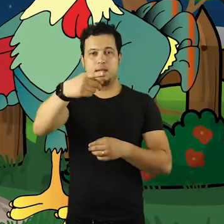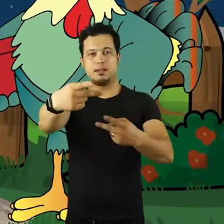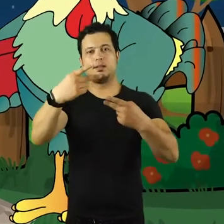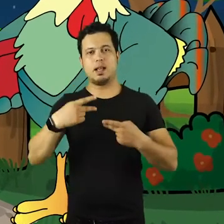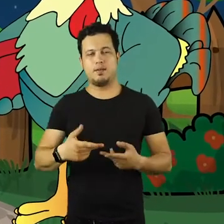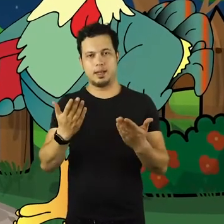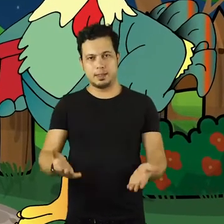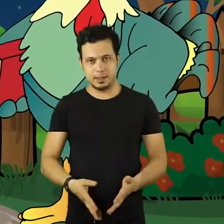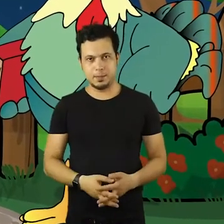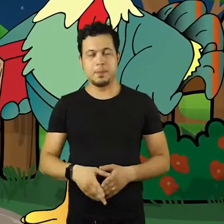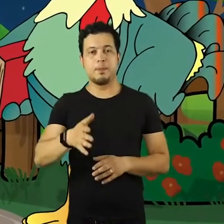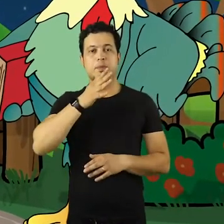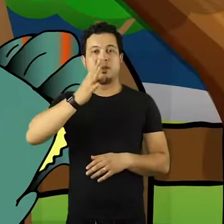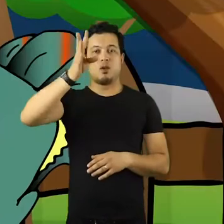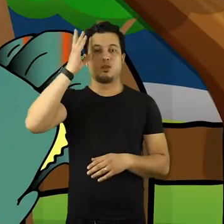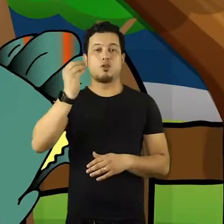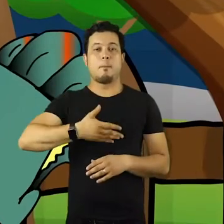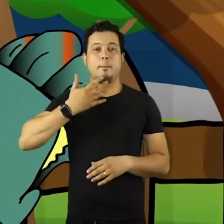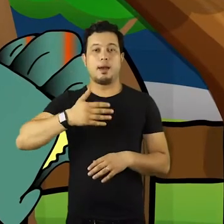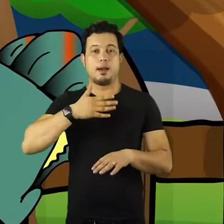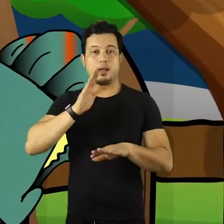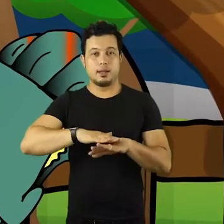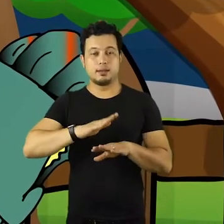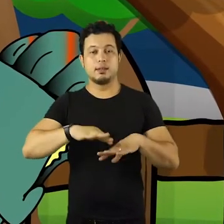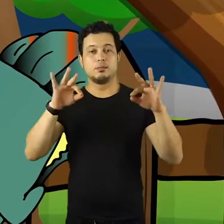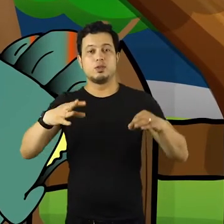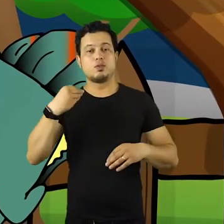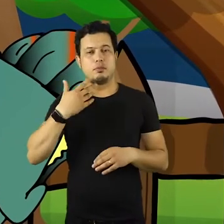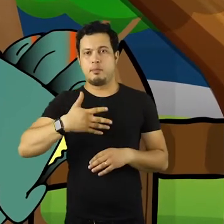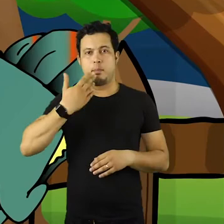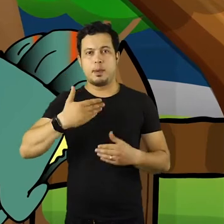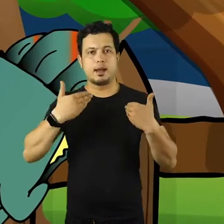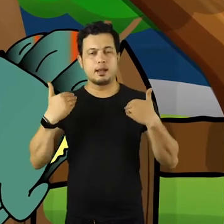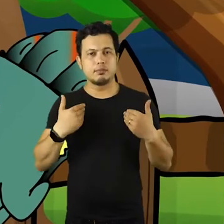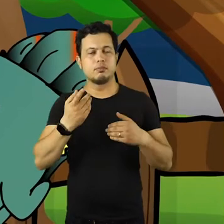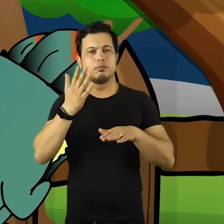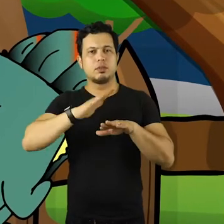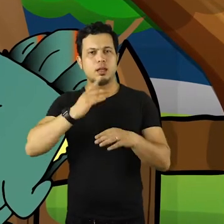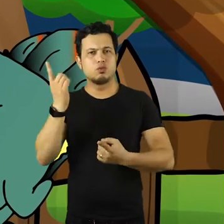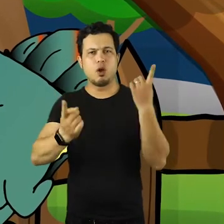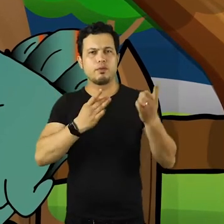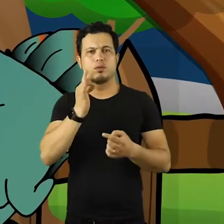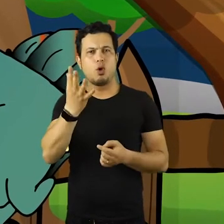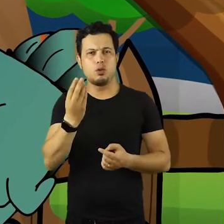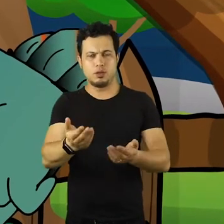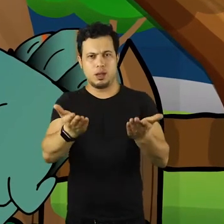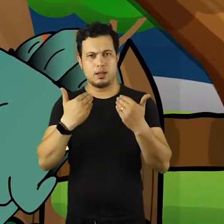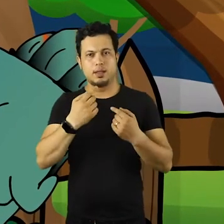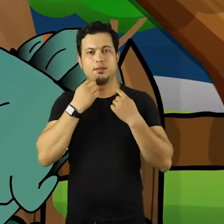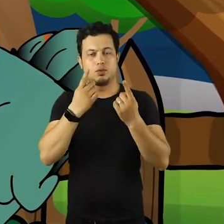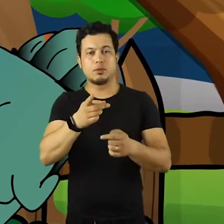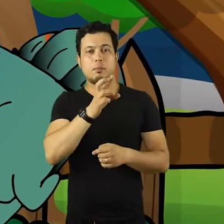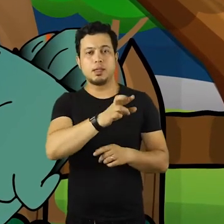Bilgi horoz daha da meraklanmıştı. Şimdi daha da bir meraklandım. Ne gibi garip şeyler? Pınar ve Çınar